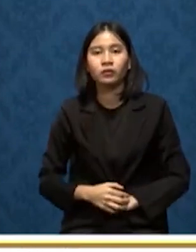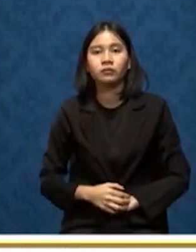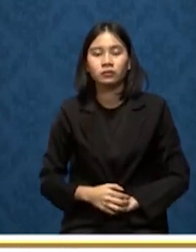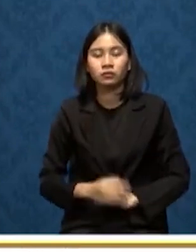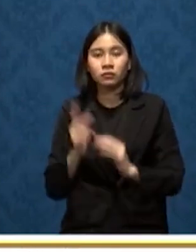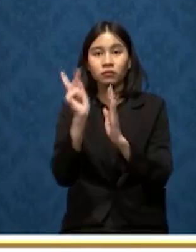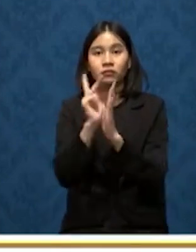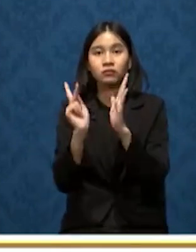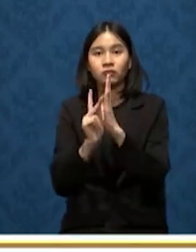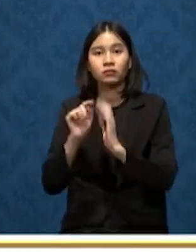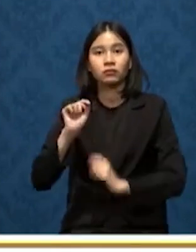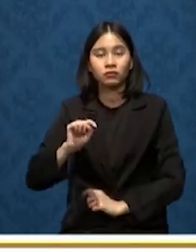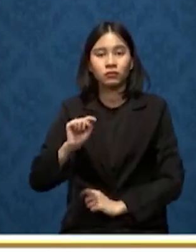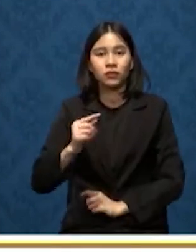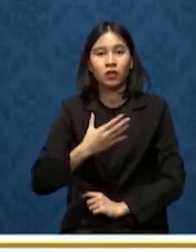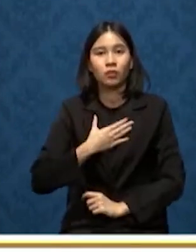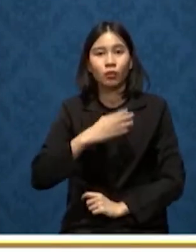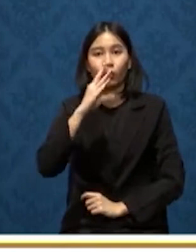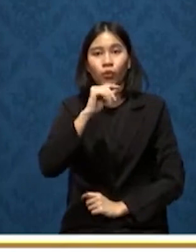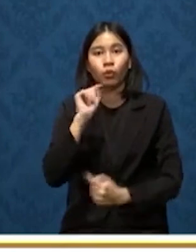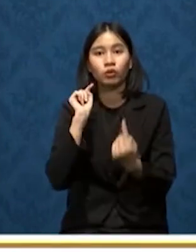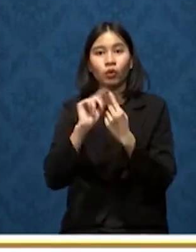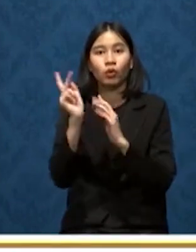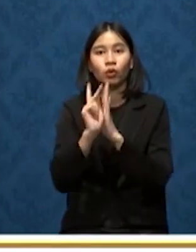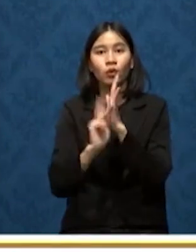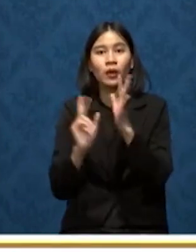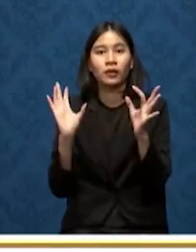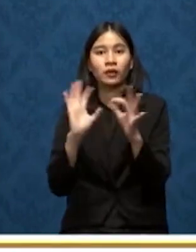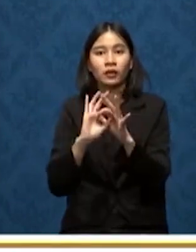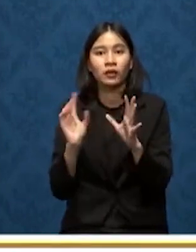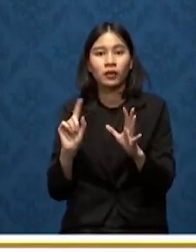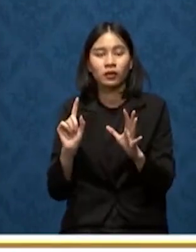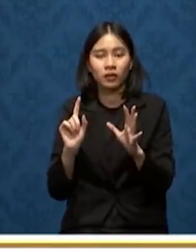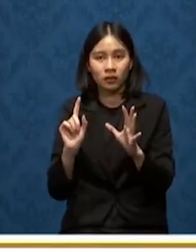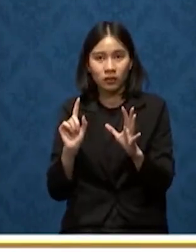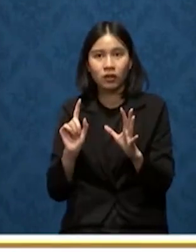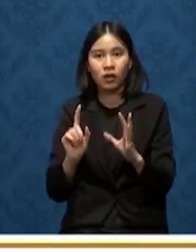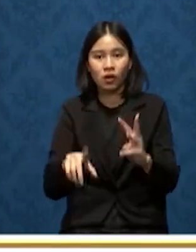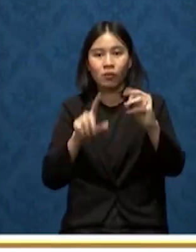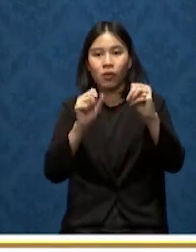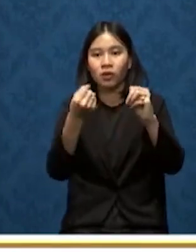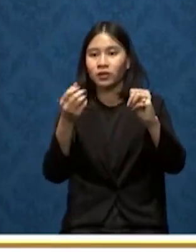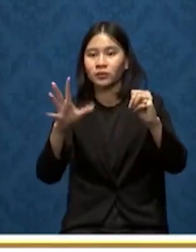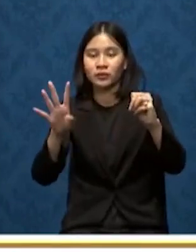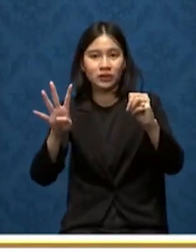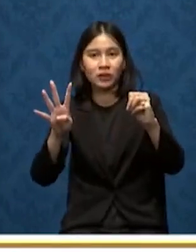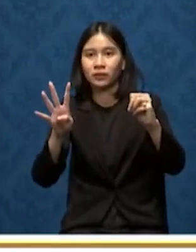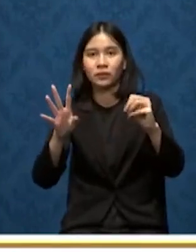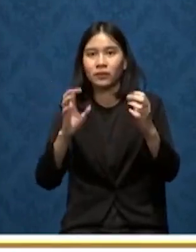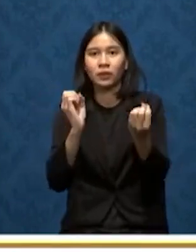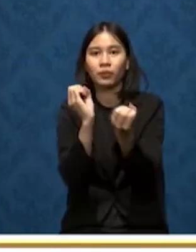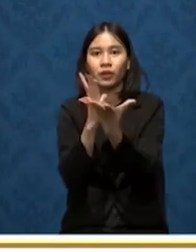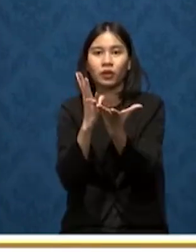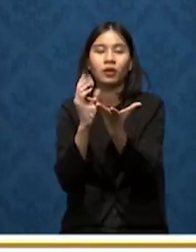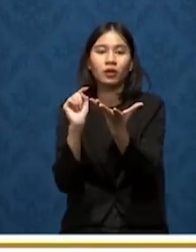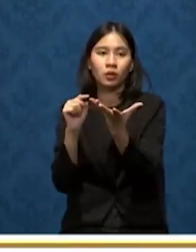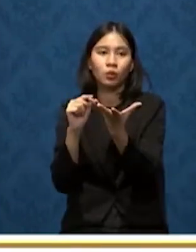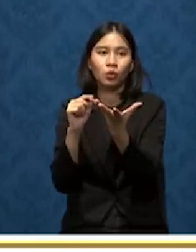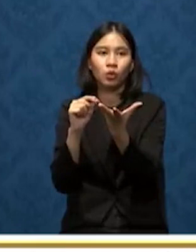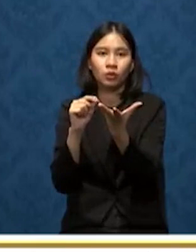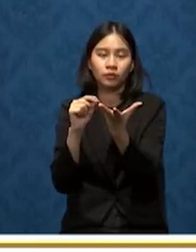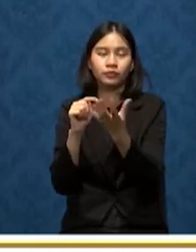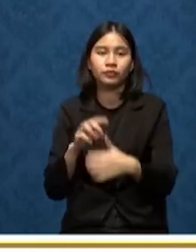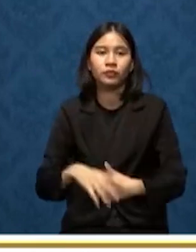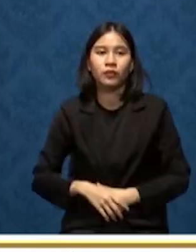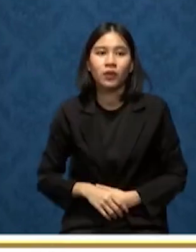กฎหมายเี่ยผมจะไม่พูฏถ ballet that girlข้อง müsstนถึง mmma taaa 14เพรวามัเป็นการผลกระทบจากการนําอ